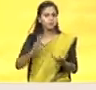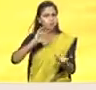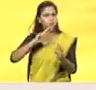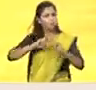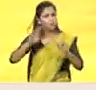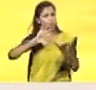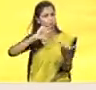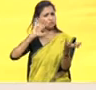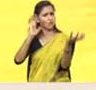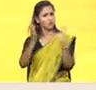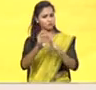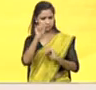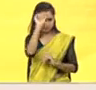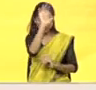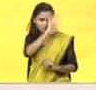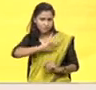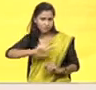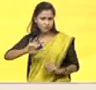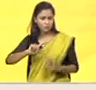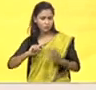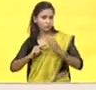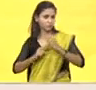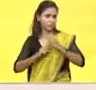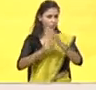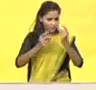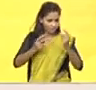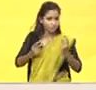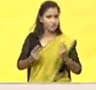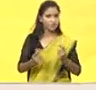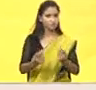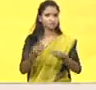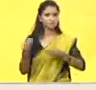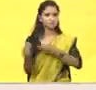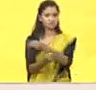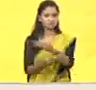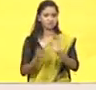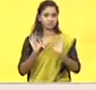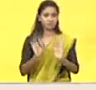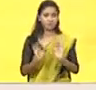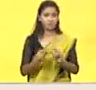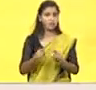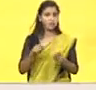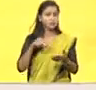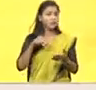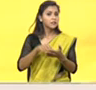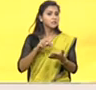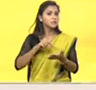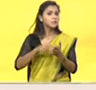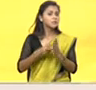आज वो देश है जो वर्ल्ड का सबसे फास्टेस्ट ग्रोइंग इकोनॉमी है। और इसका मतलब ये हुआ